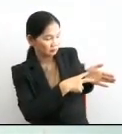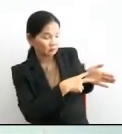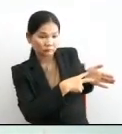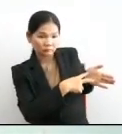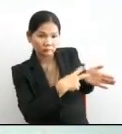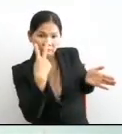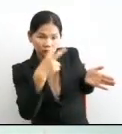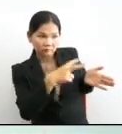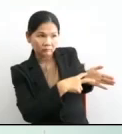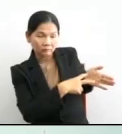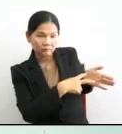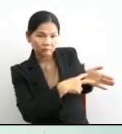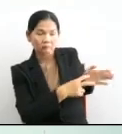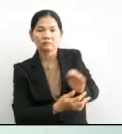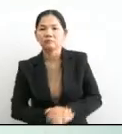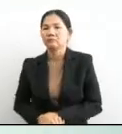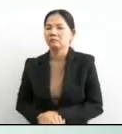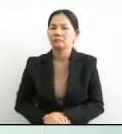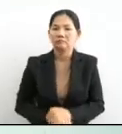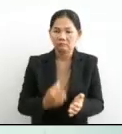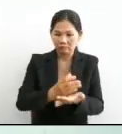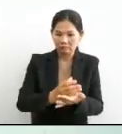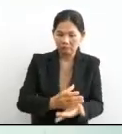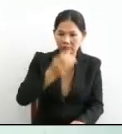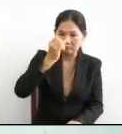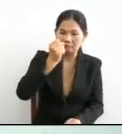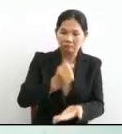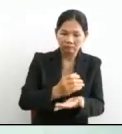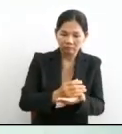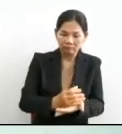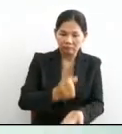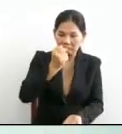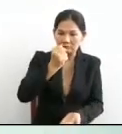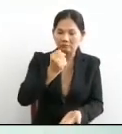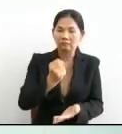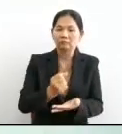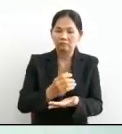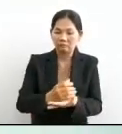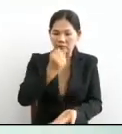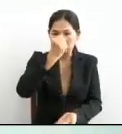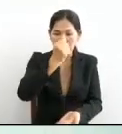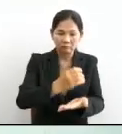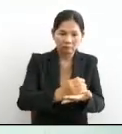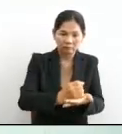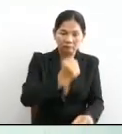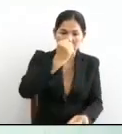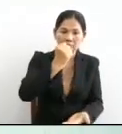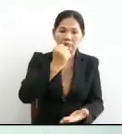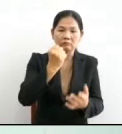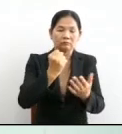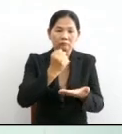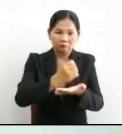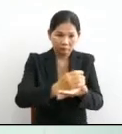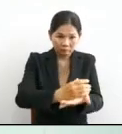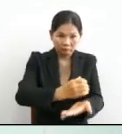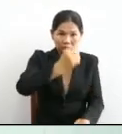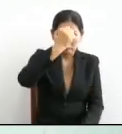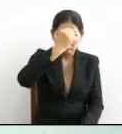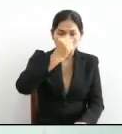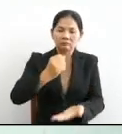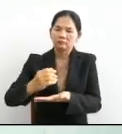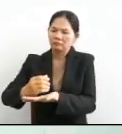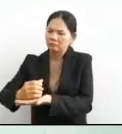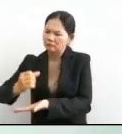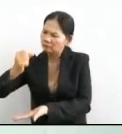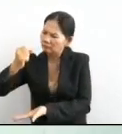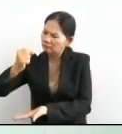chá là on na chà này kêu của phong tặng cam đo lấy con mơ cầm phu đo tiền pì nó miền là vậy smart khnì tớ có